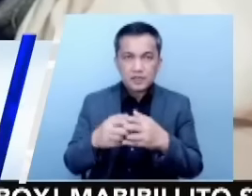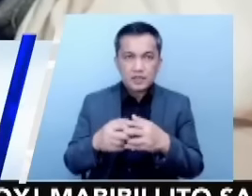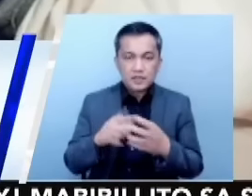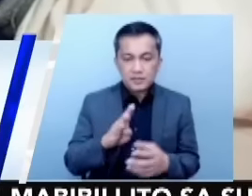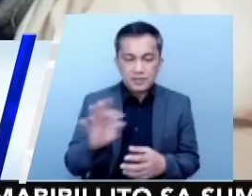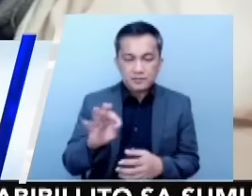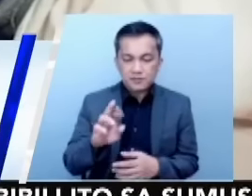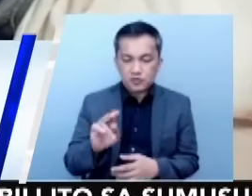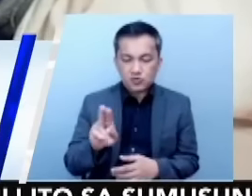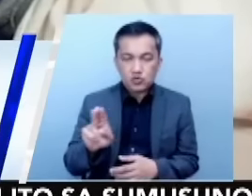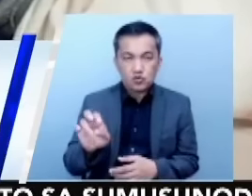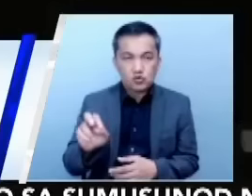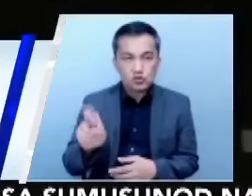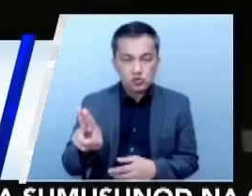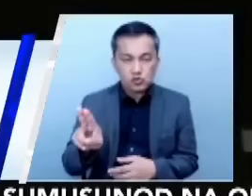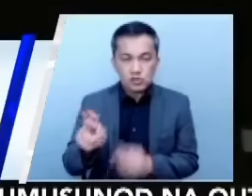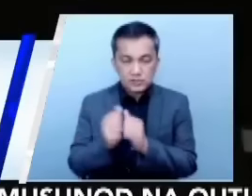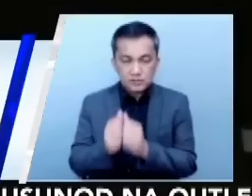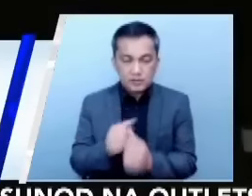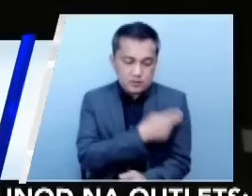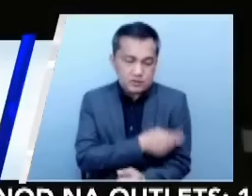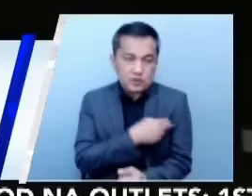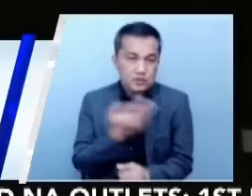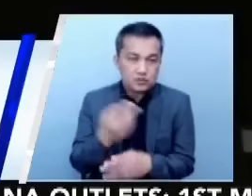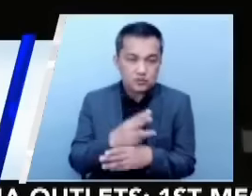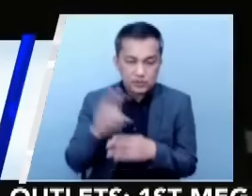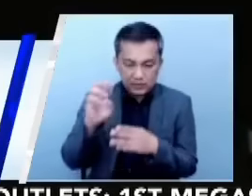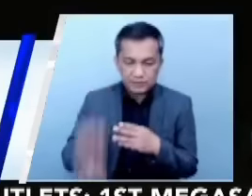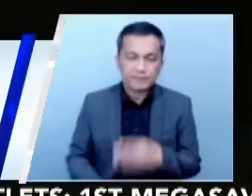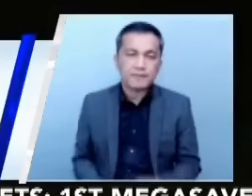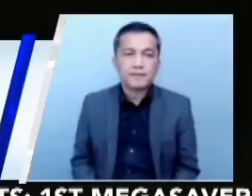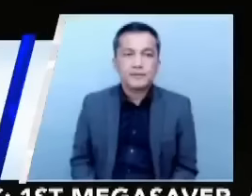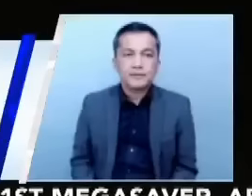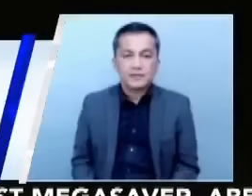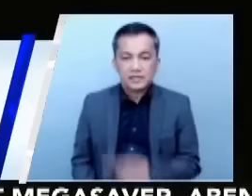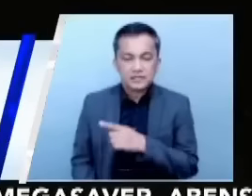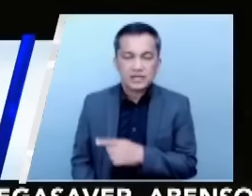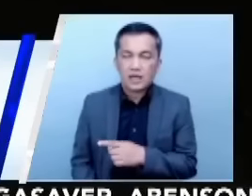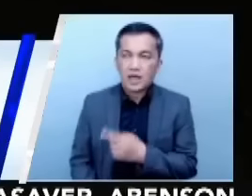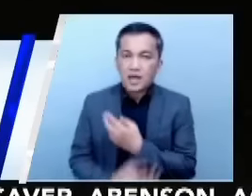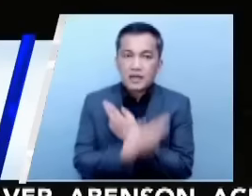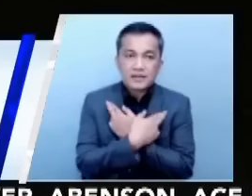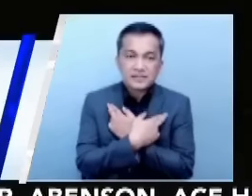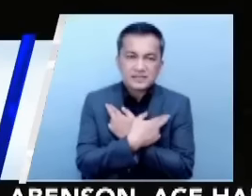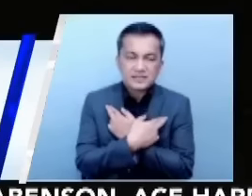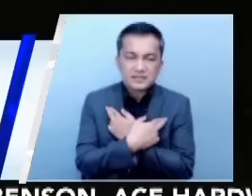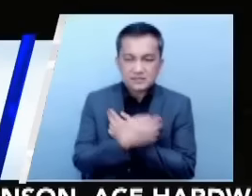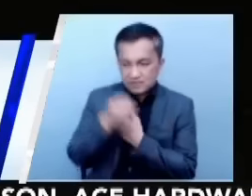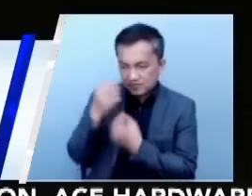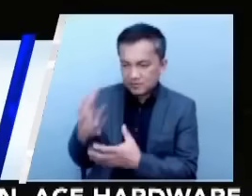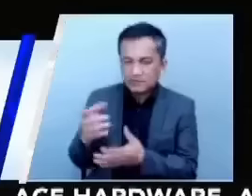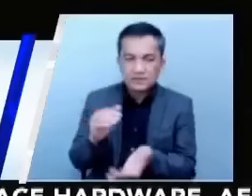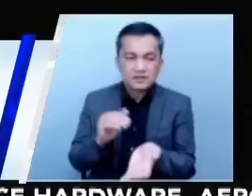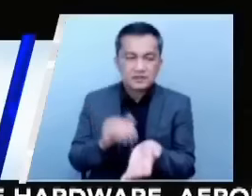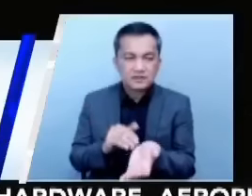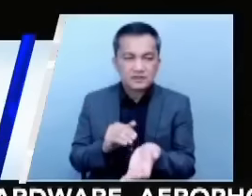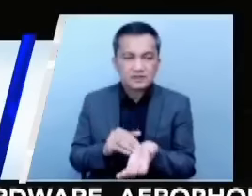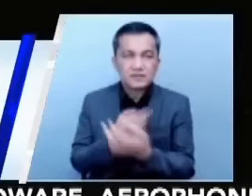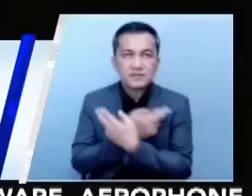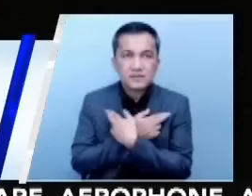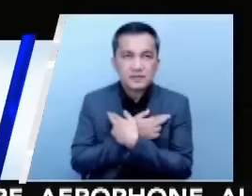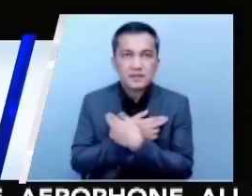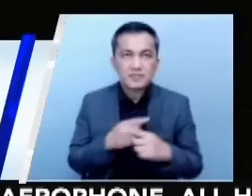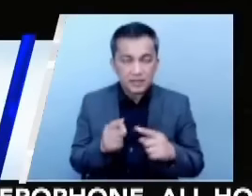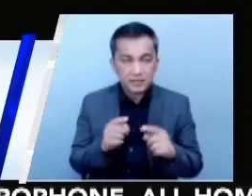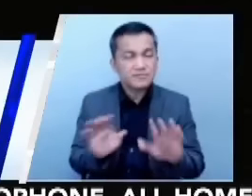niya sa ospital nitong weekend. He is currently resting because he was advised by his doctor to rest. But rest assured, everything